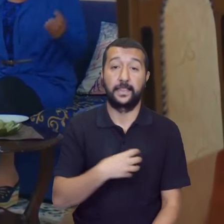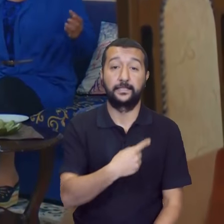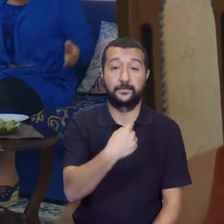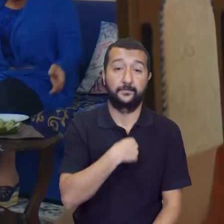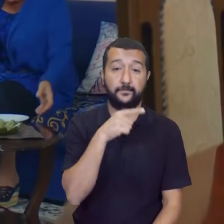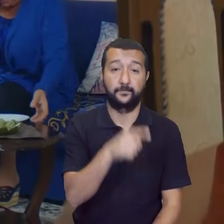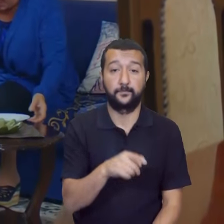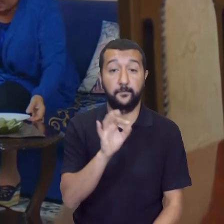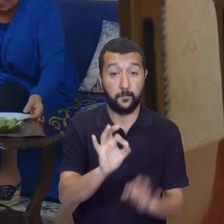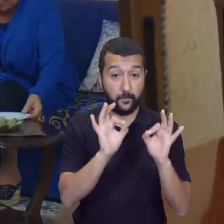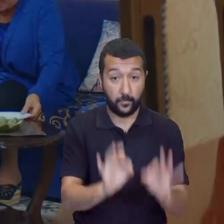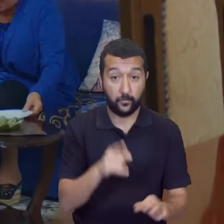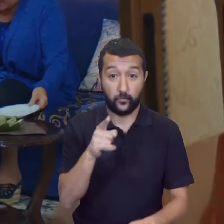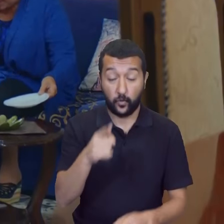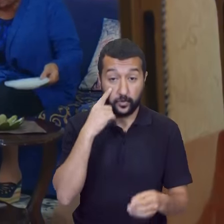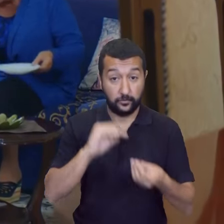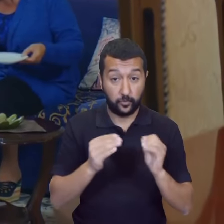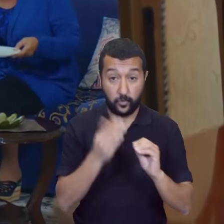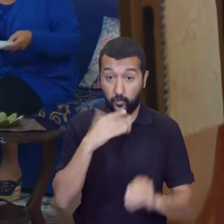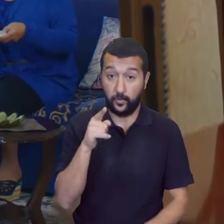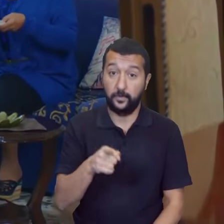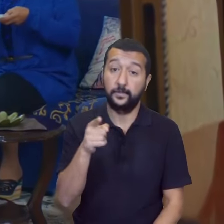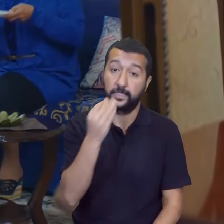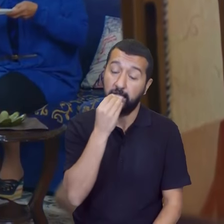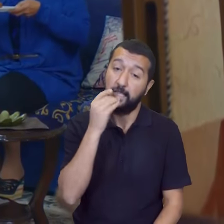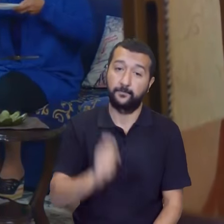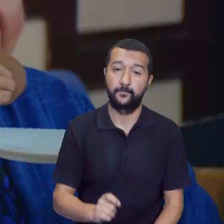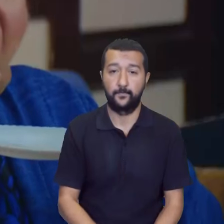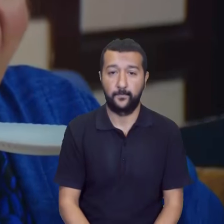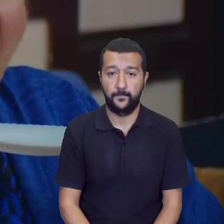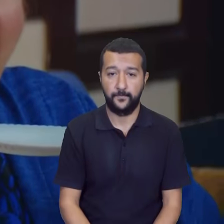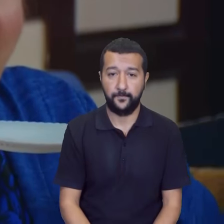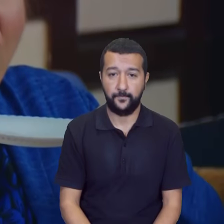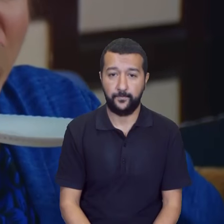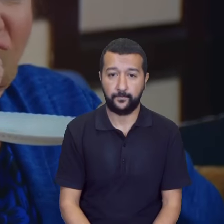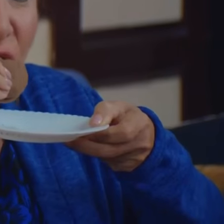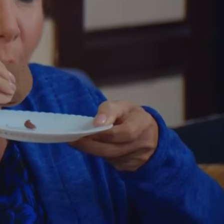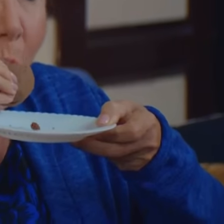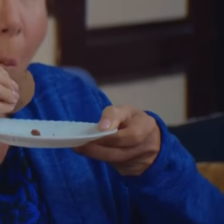annesini. Madem dokunmayacak cinsten, yiyin bari.